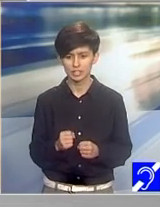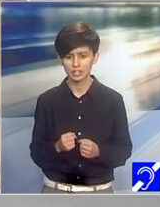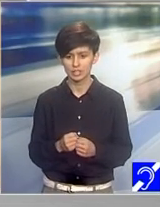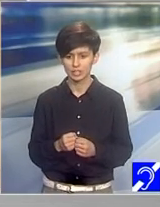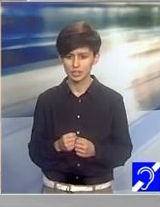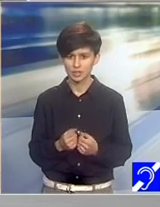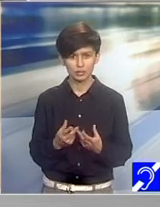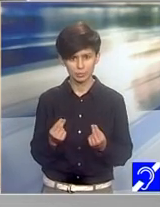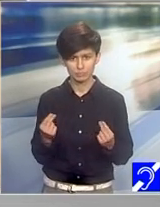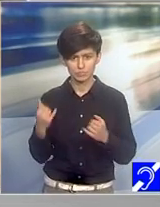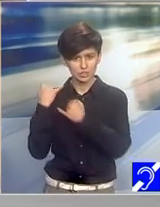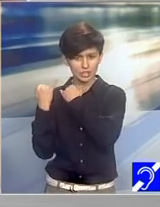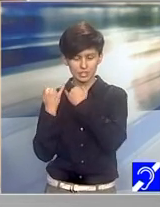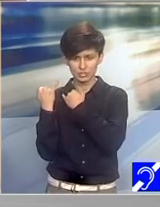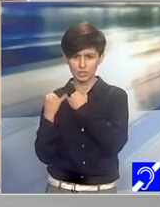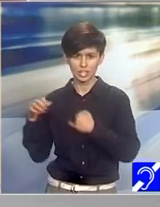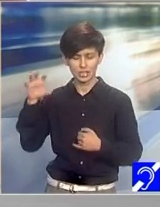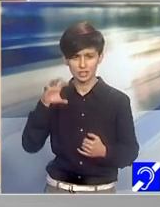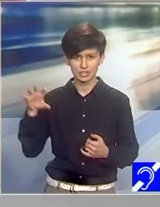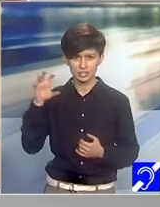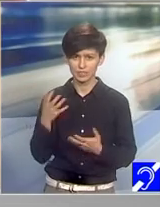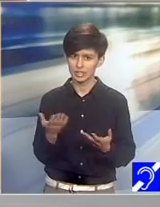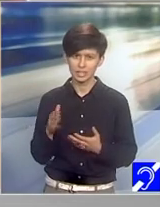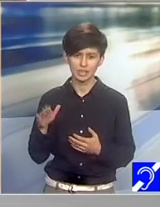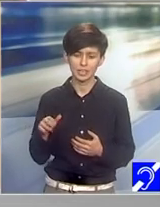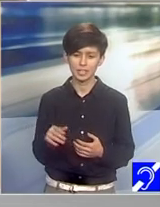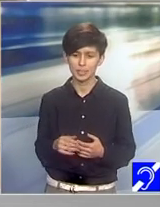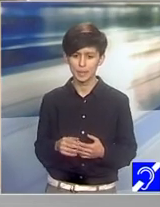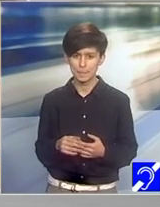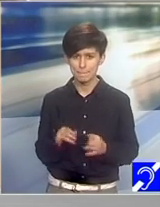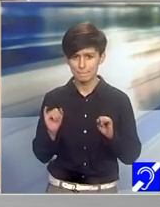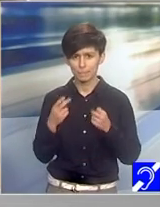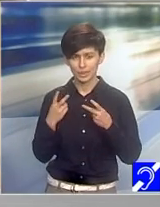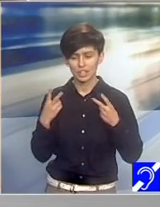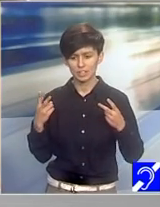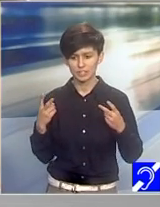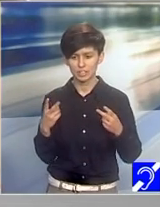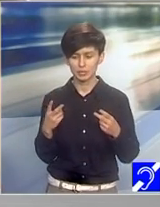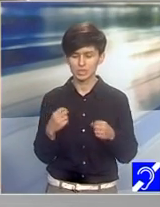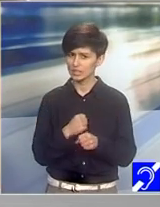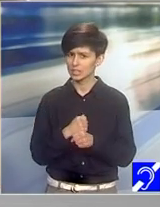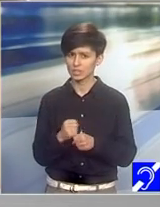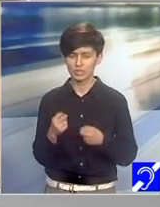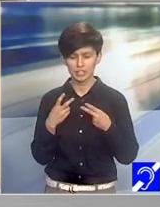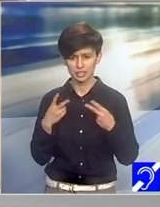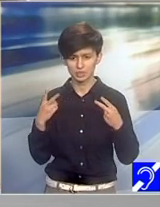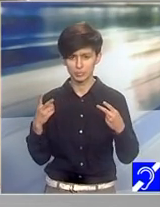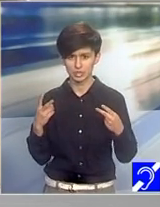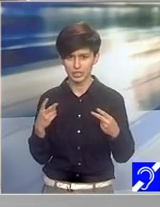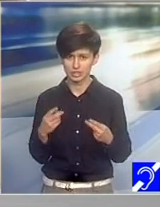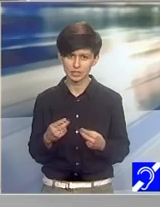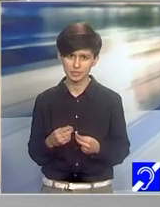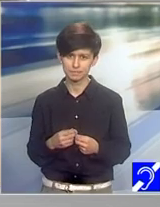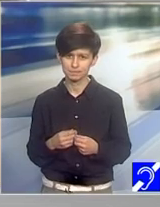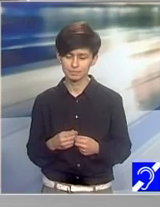comprimată de istoria Transilvaniei, care cuprinde doar evenimentele ultra-esențiale, cel